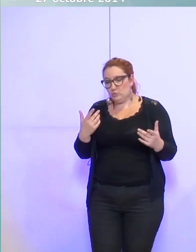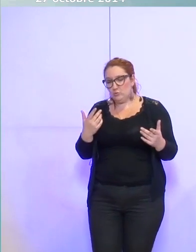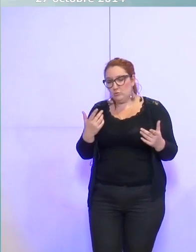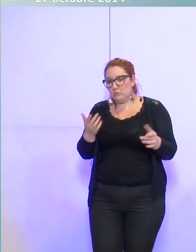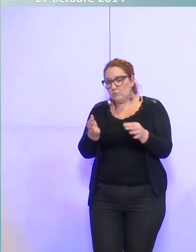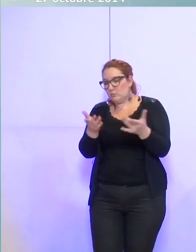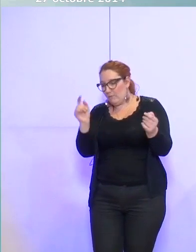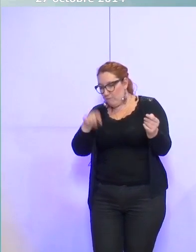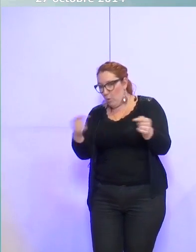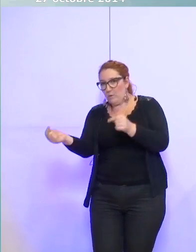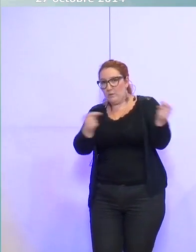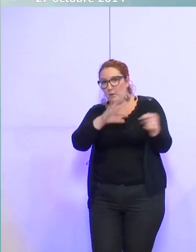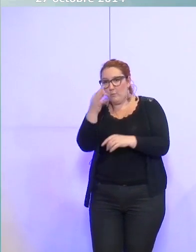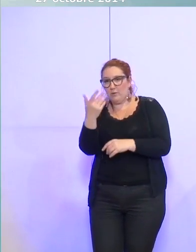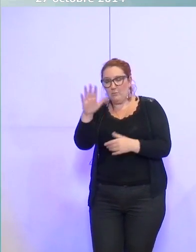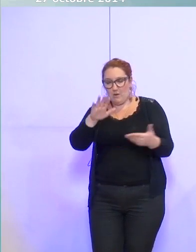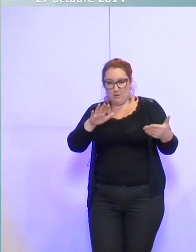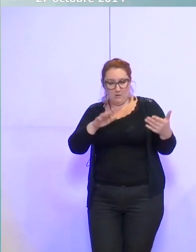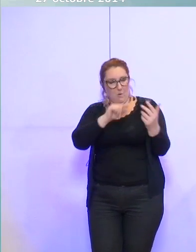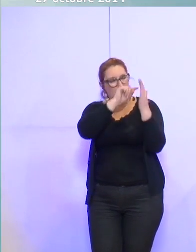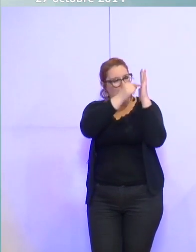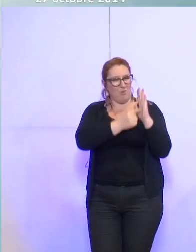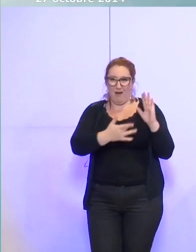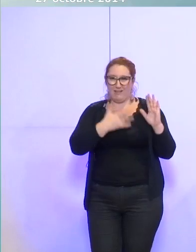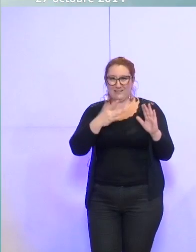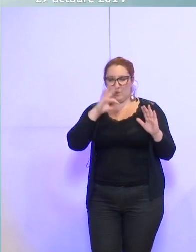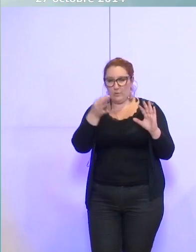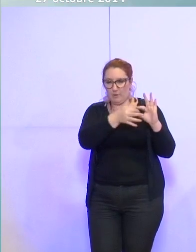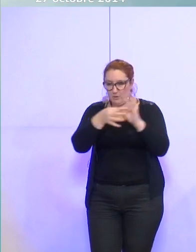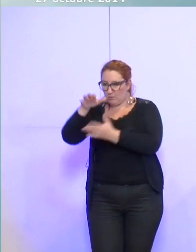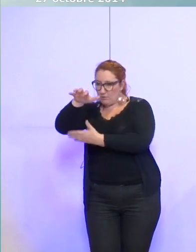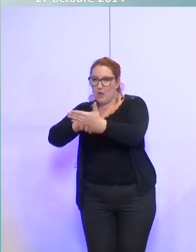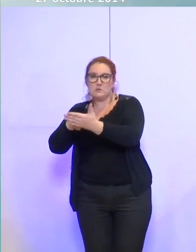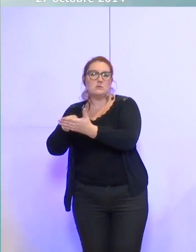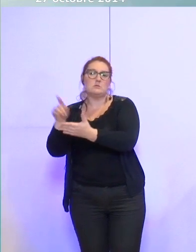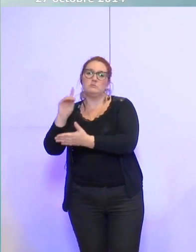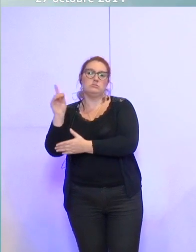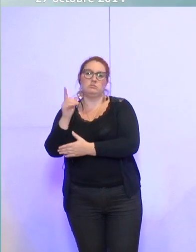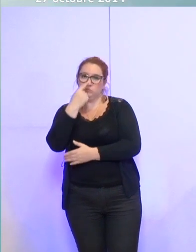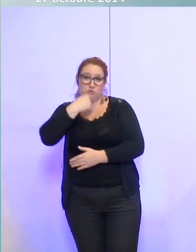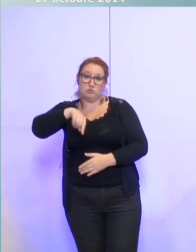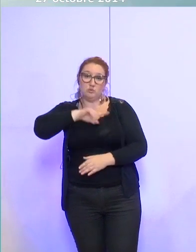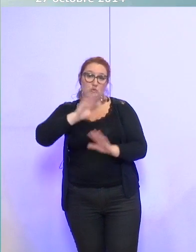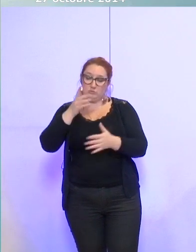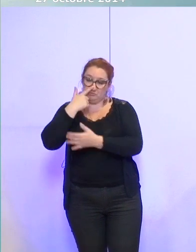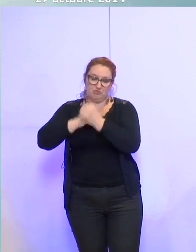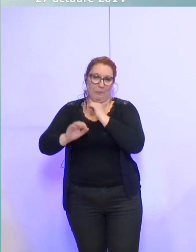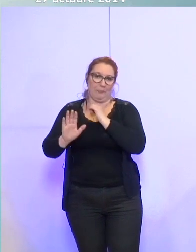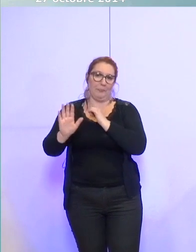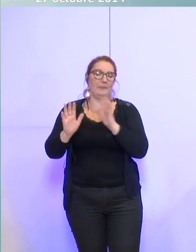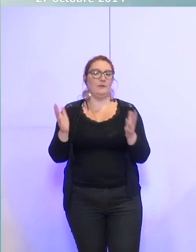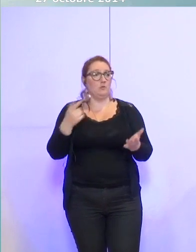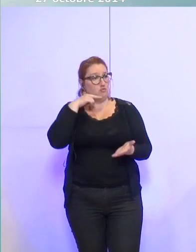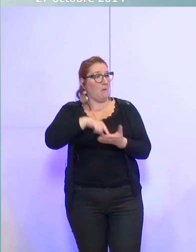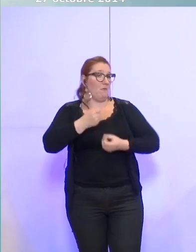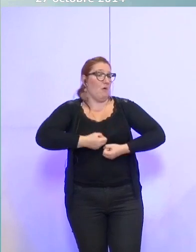débattus, mais le maigre qui accompagne ces points que vous avez évoqués est pour nous un point de gêne que je préfère